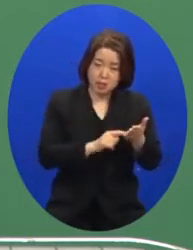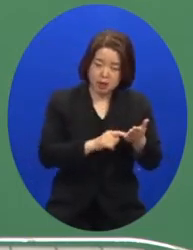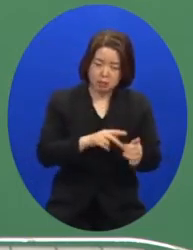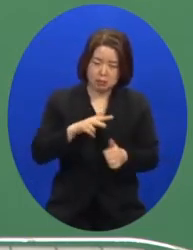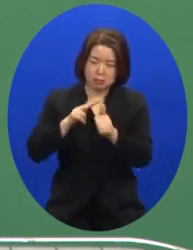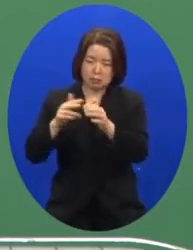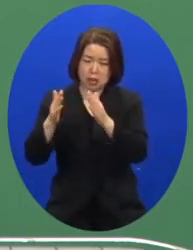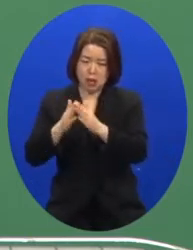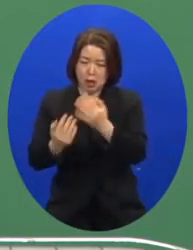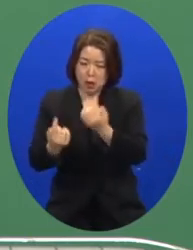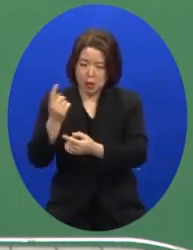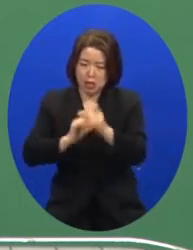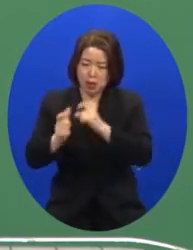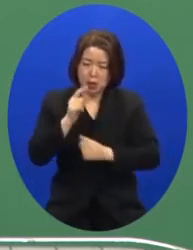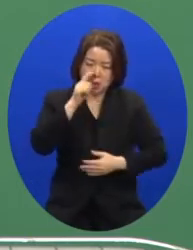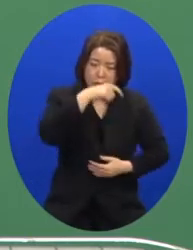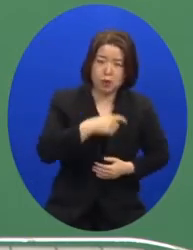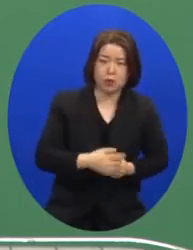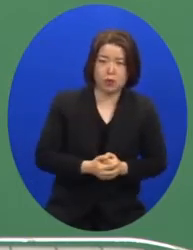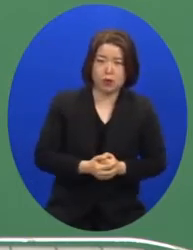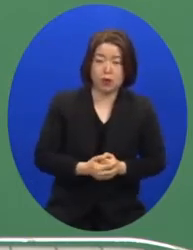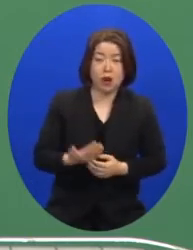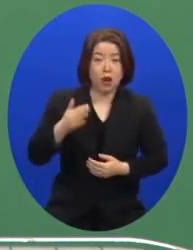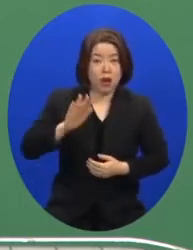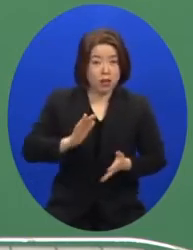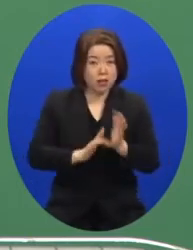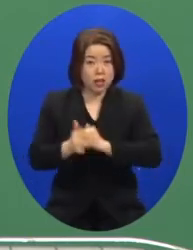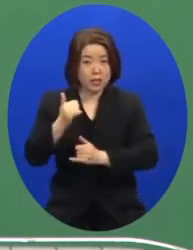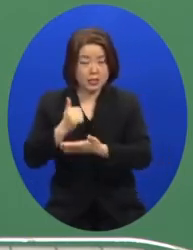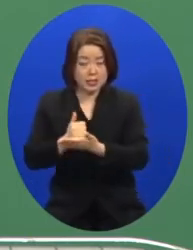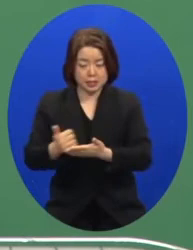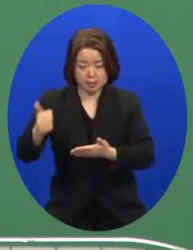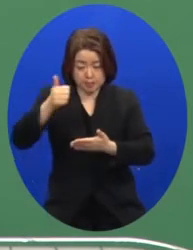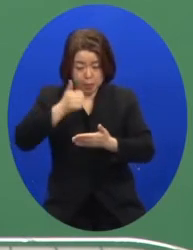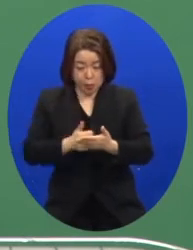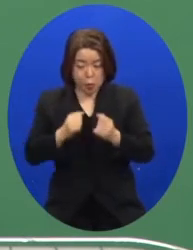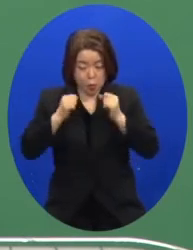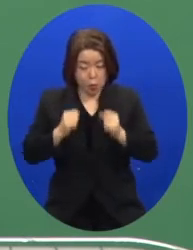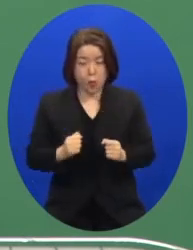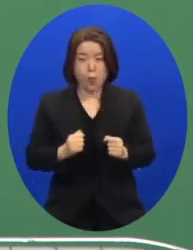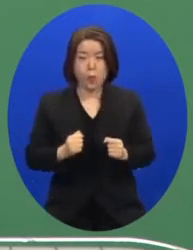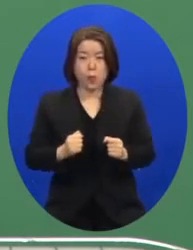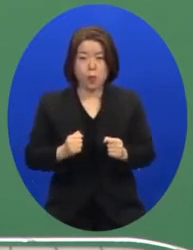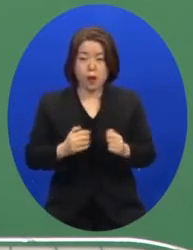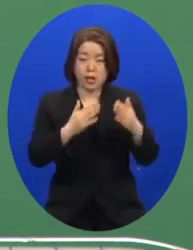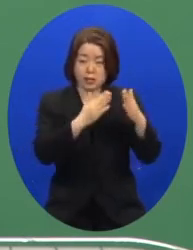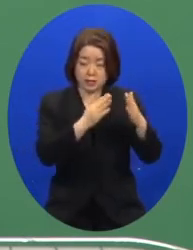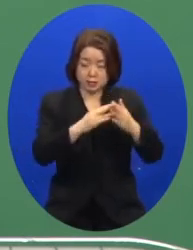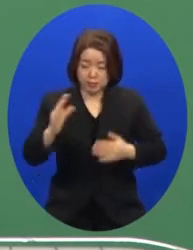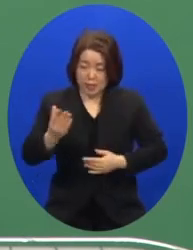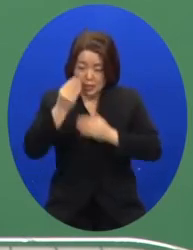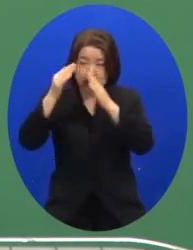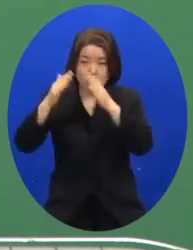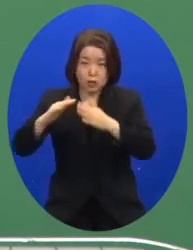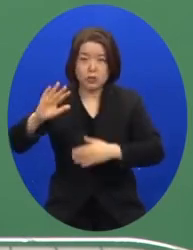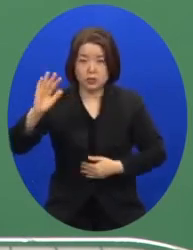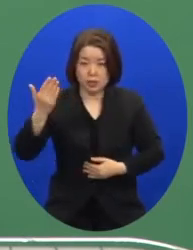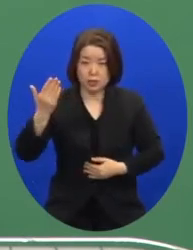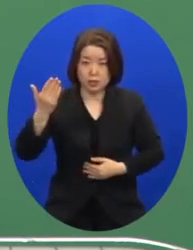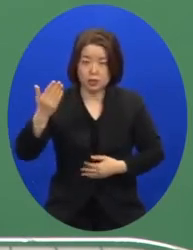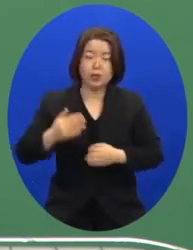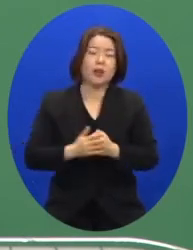써요 그런데 예수님이 것 거쳐 하시는 처소 성전이 들었어요